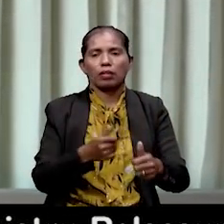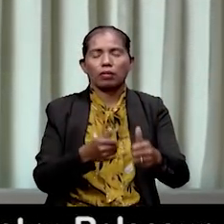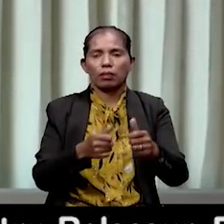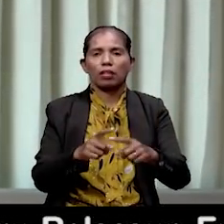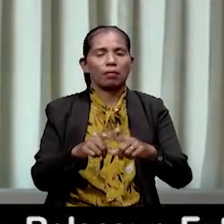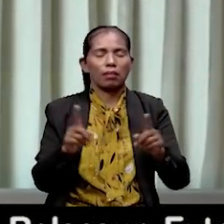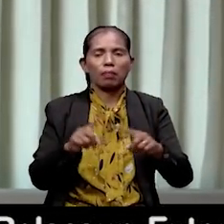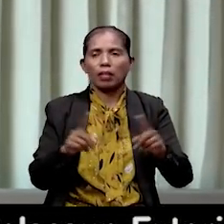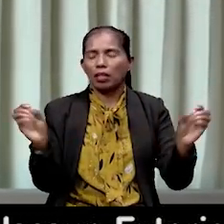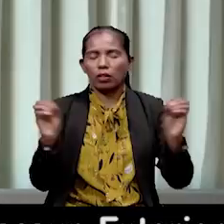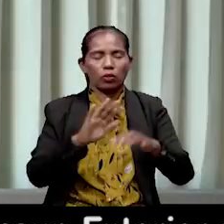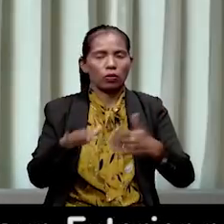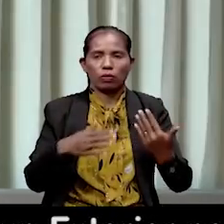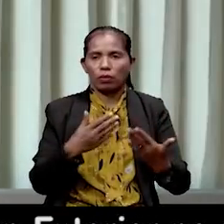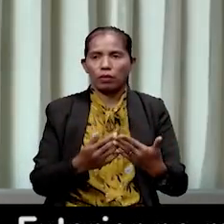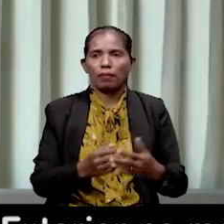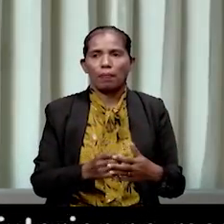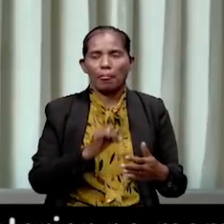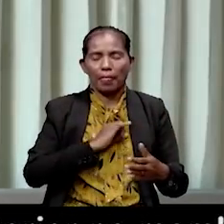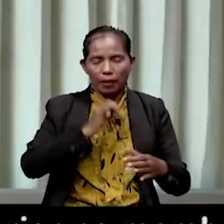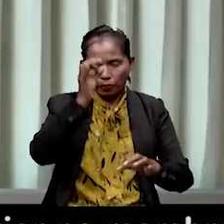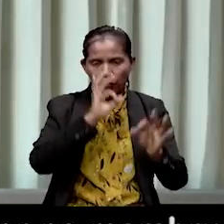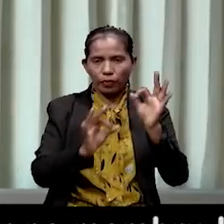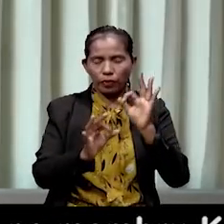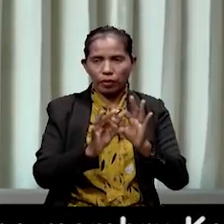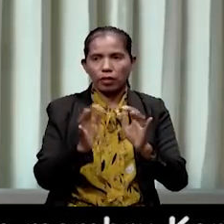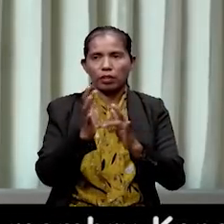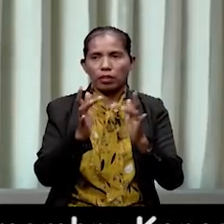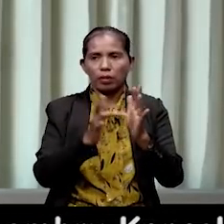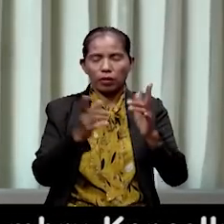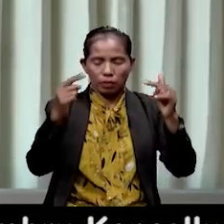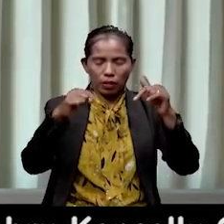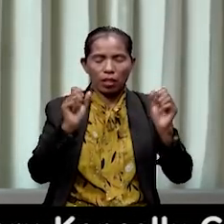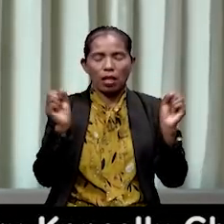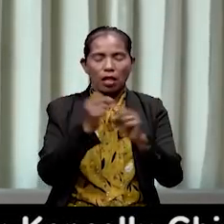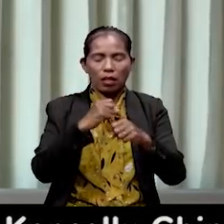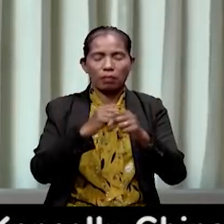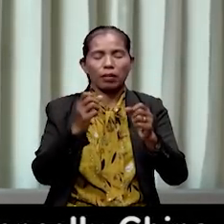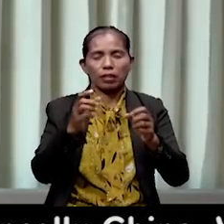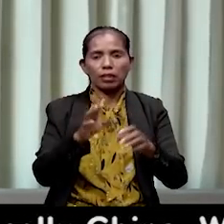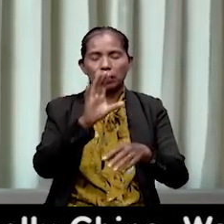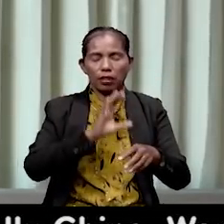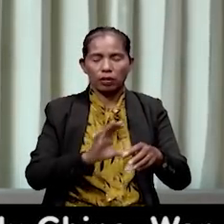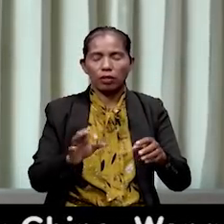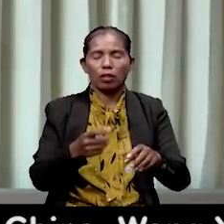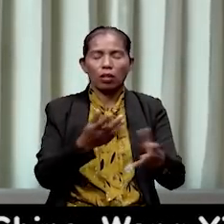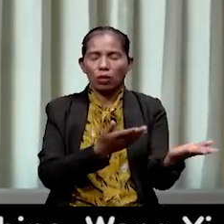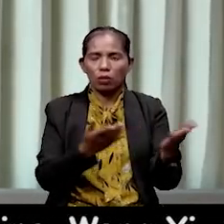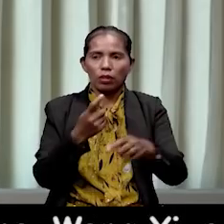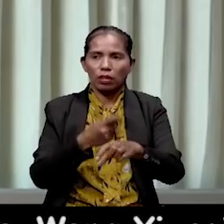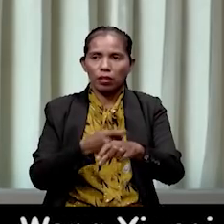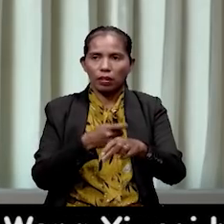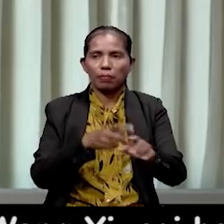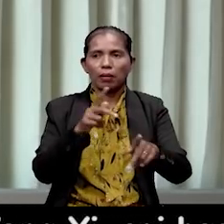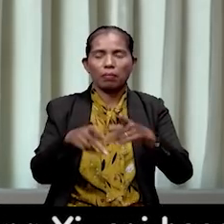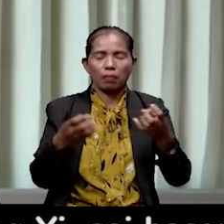langsung tu tu ni. Ni bahawa fikir kata Yesus Kristus mai lawal yang masrani itu dalam ida, mai beluri tempu maka yang parah